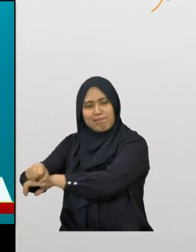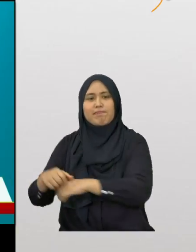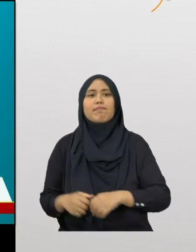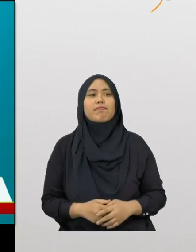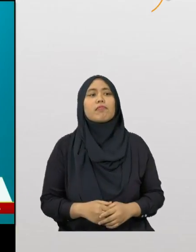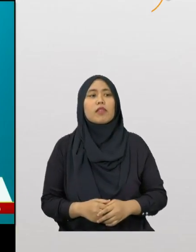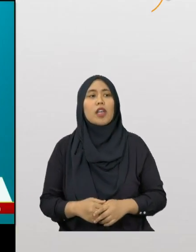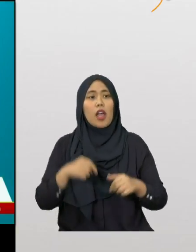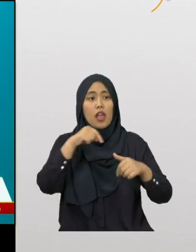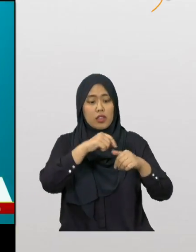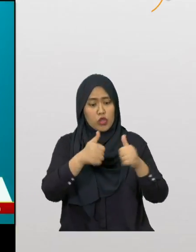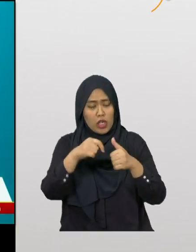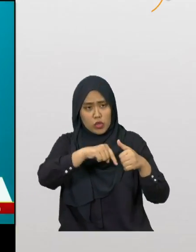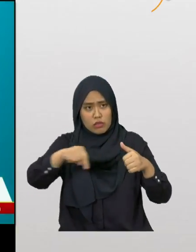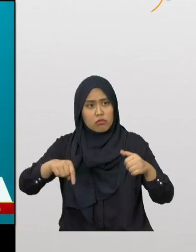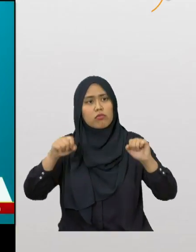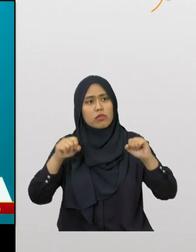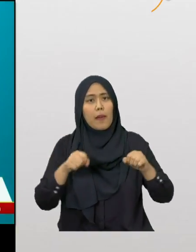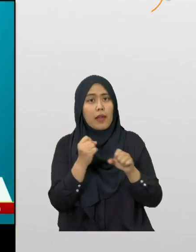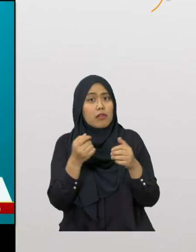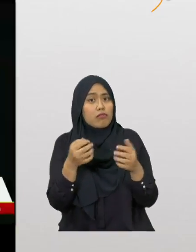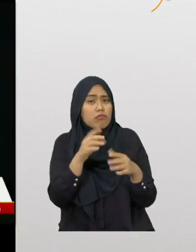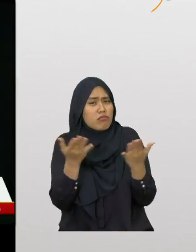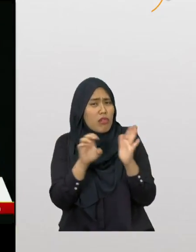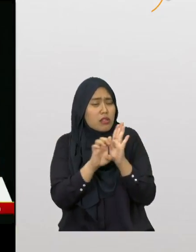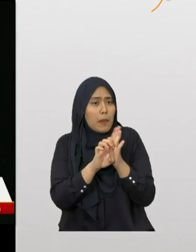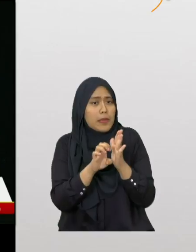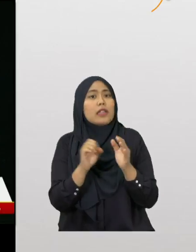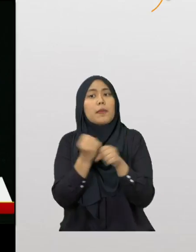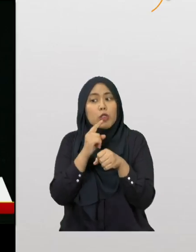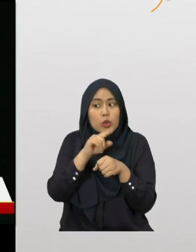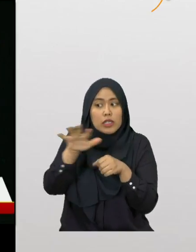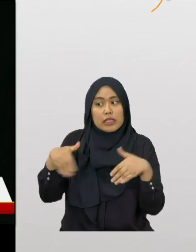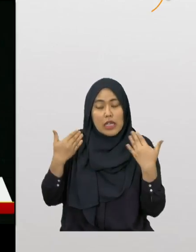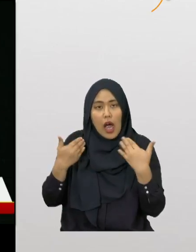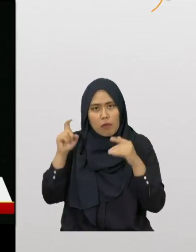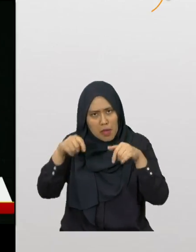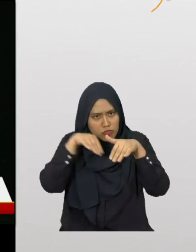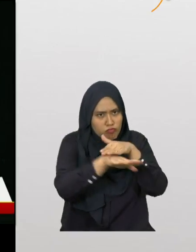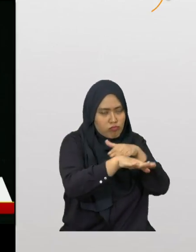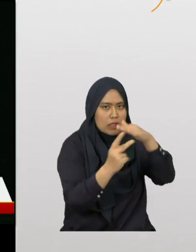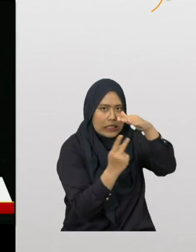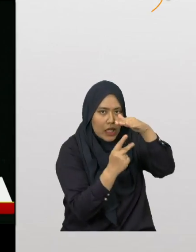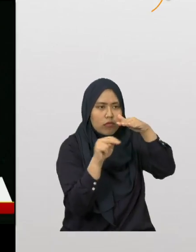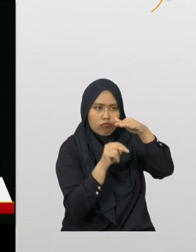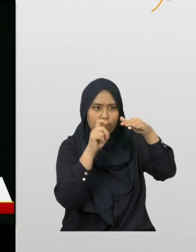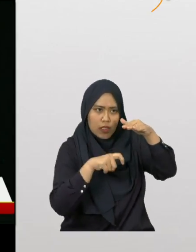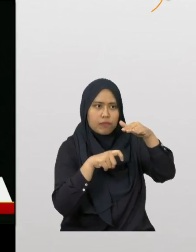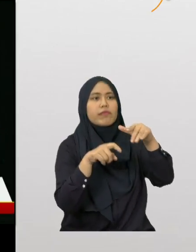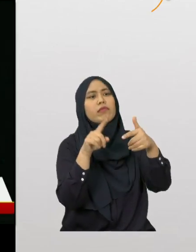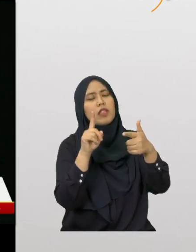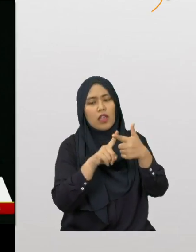Ini termasuk cabaran memastikan semua kanak-kanak mengikuti prasekolah, memperkasa dan membimbing